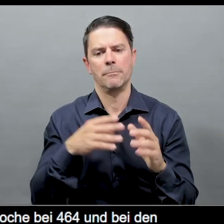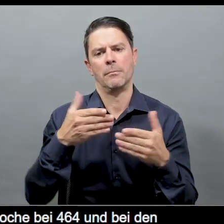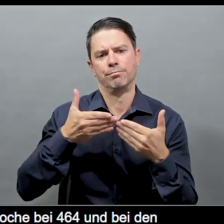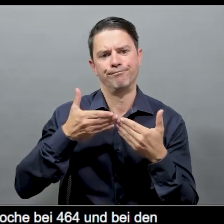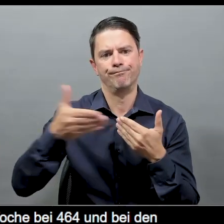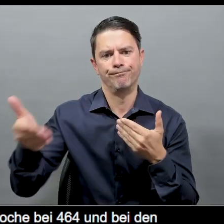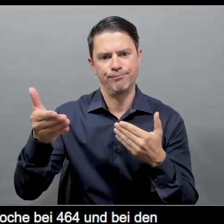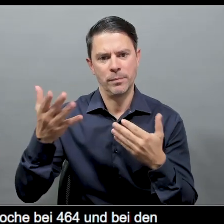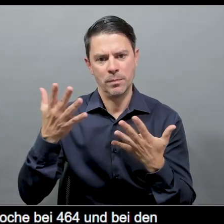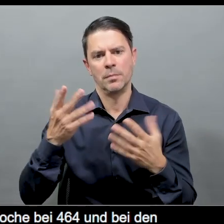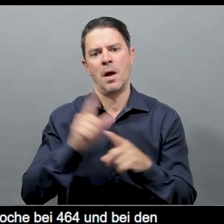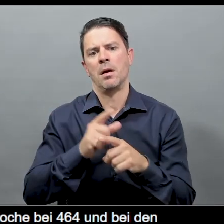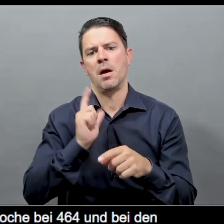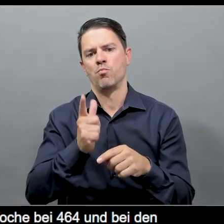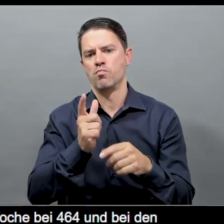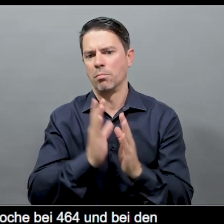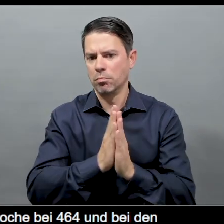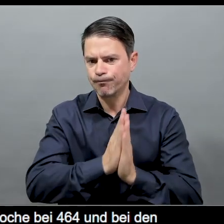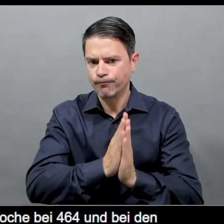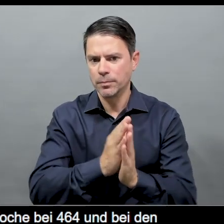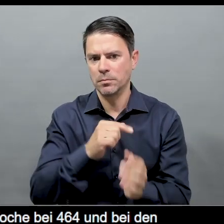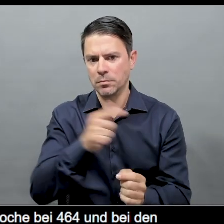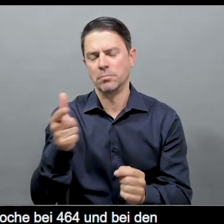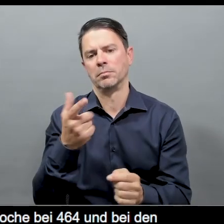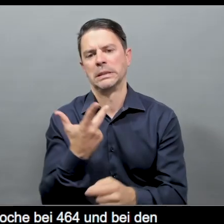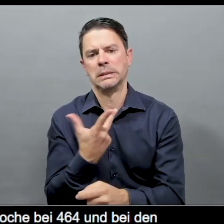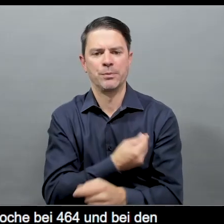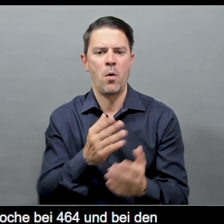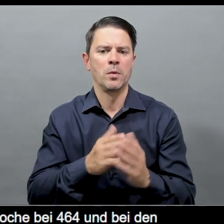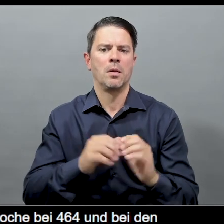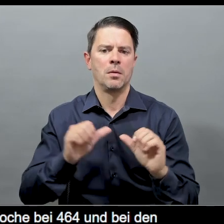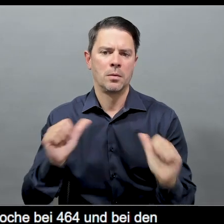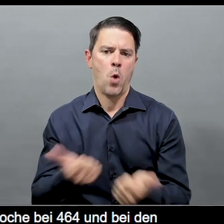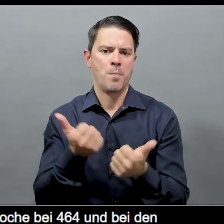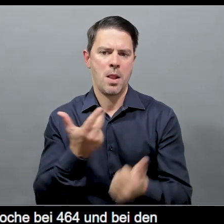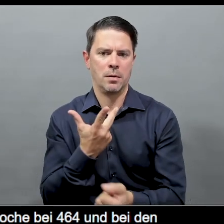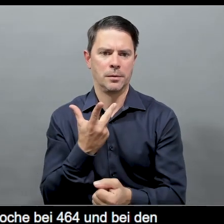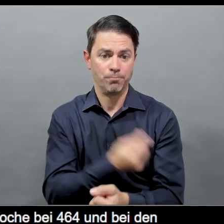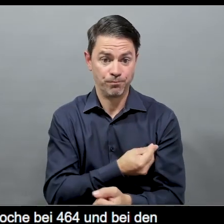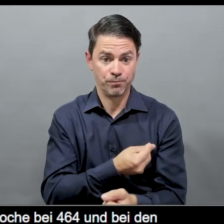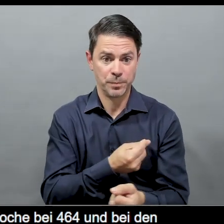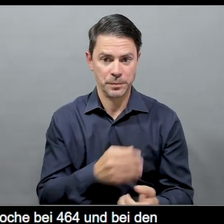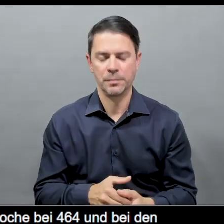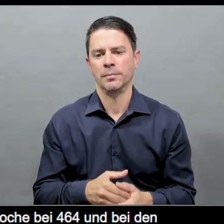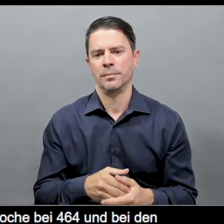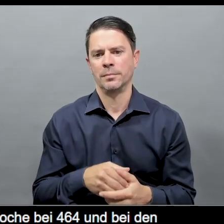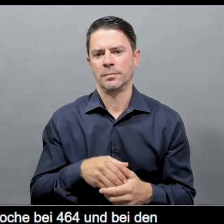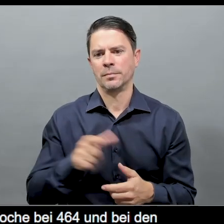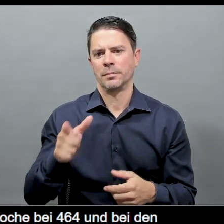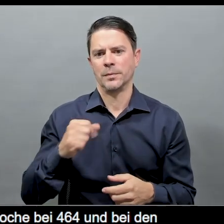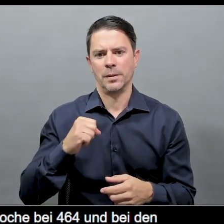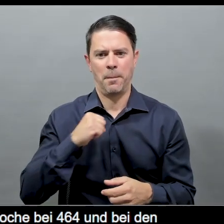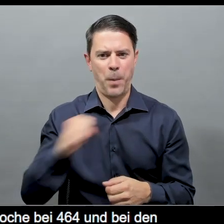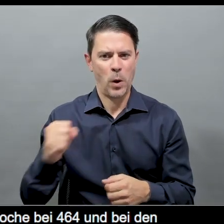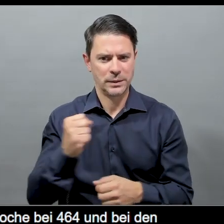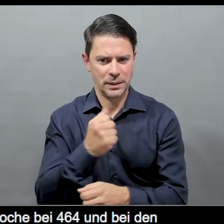das Impfen oder Auffrischen mit diesen exzellenten Impfstoffen auf mRNA-Basis kann ab sofort gemacht werden.